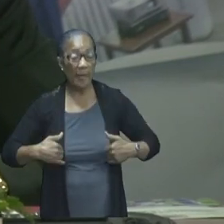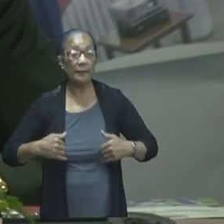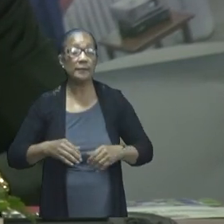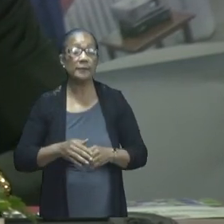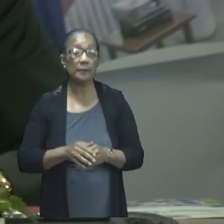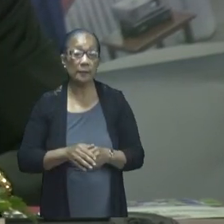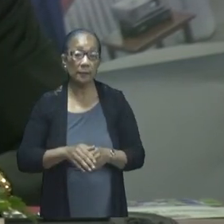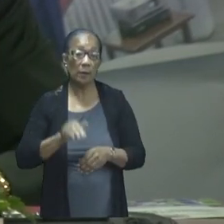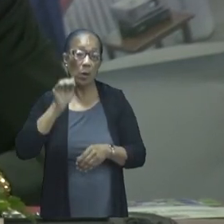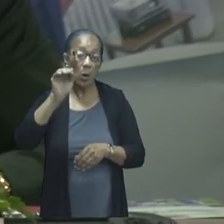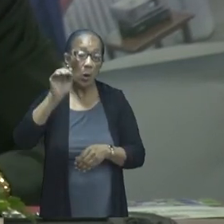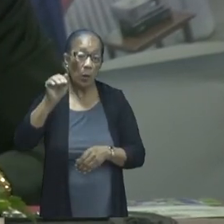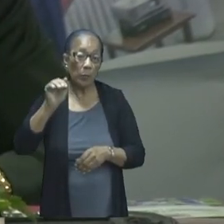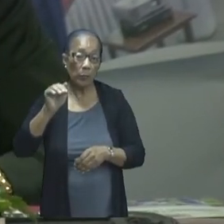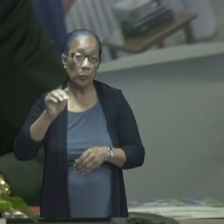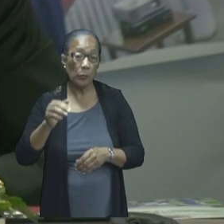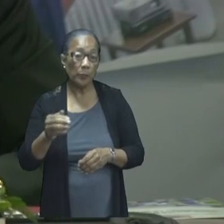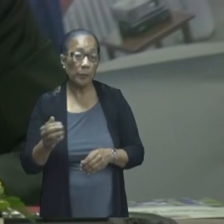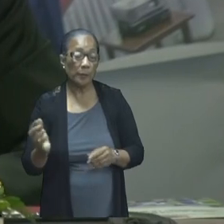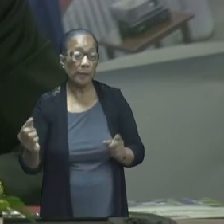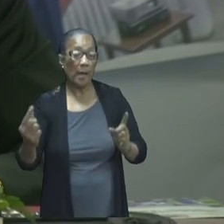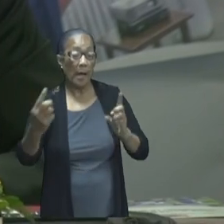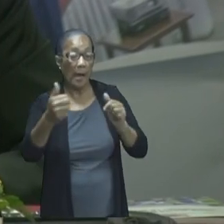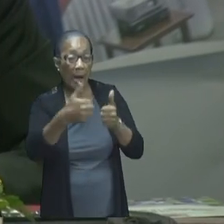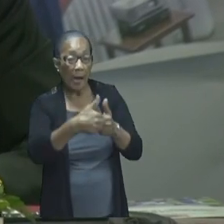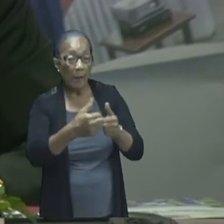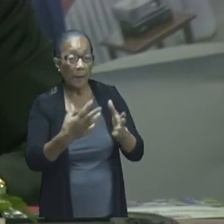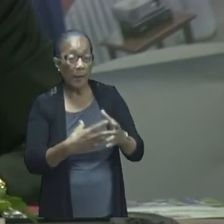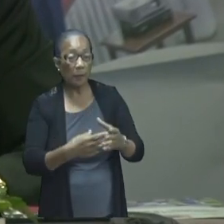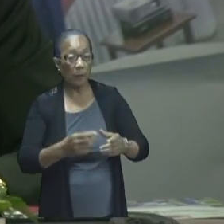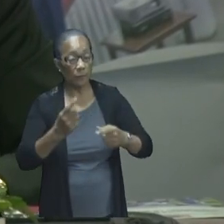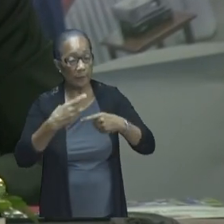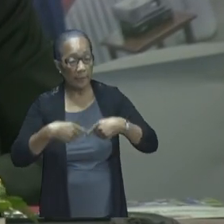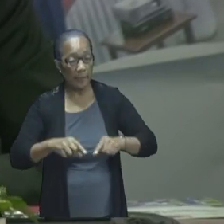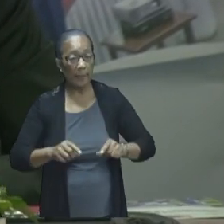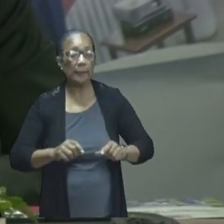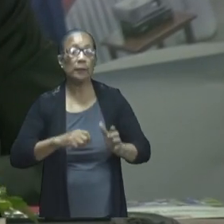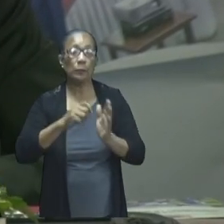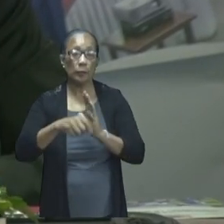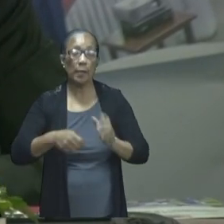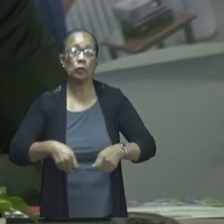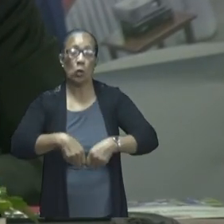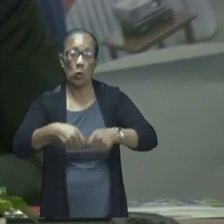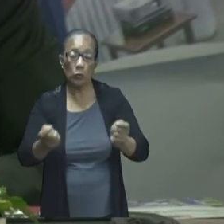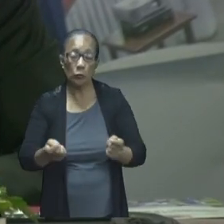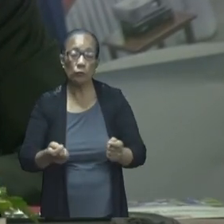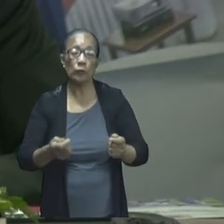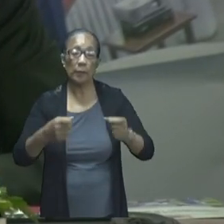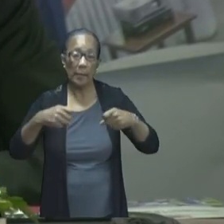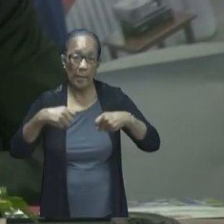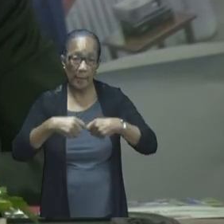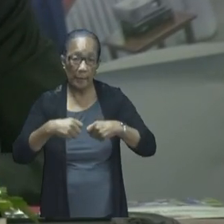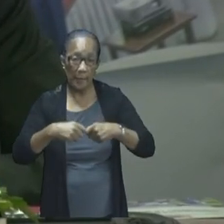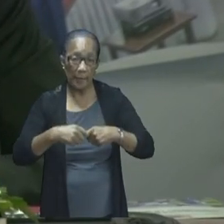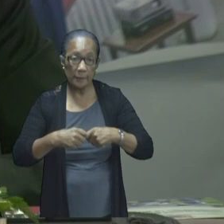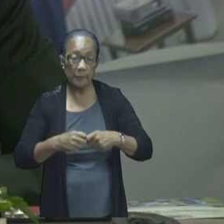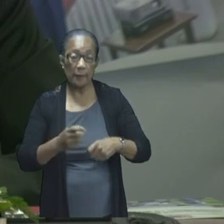geselecteerd worden getraind worden ingezet worden om de verschillende projecten uit te voeren met extra intens en tips en extra vergoeding